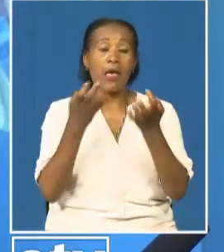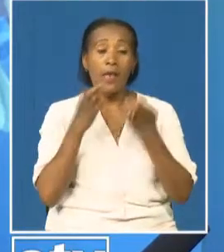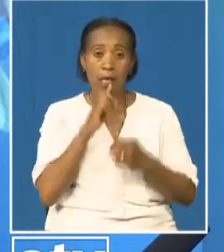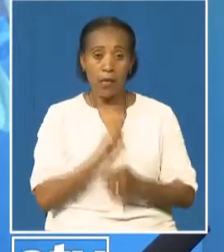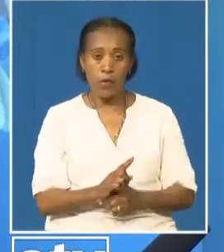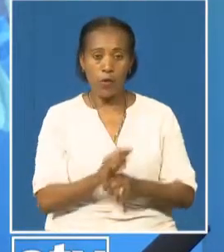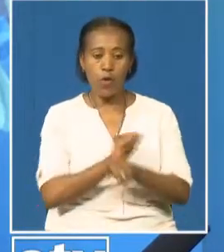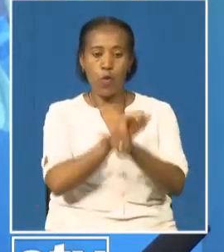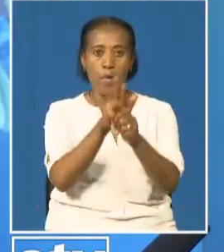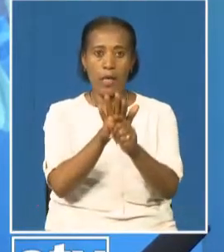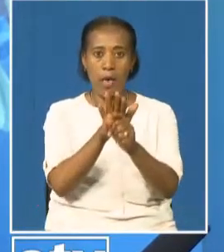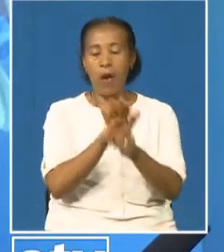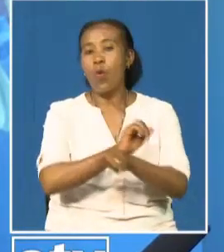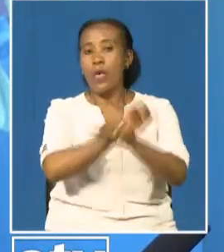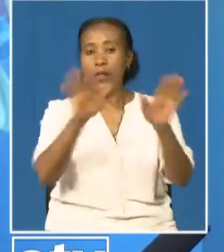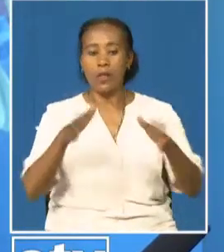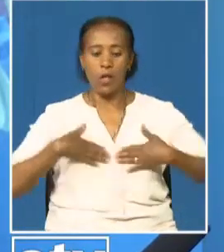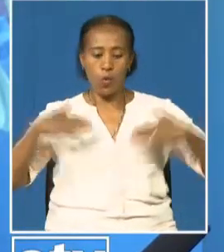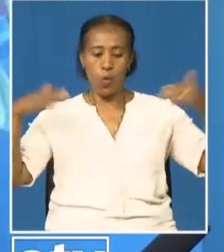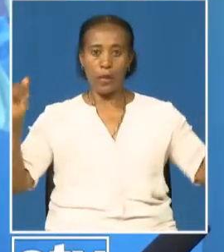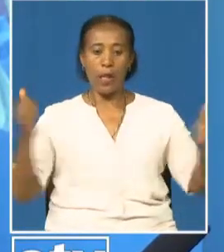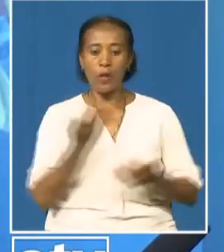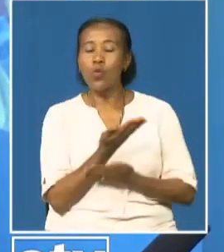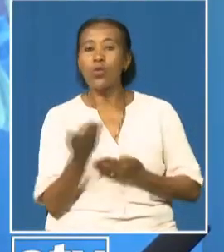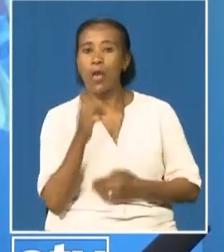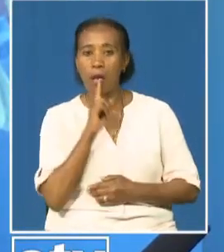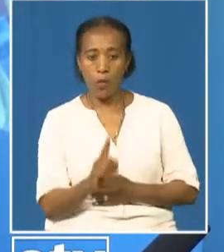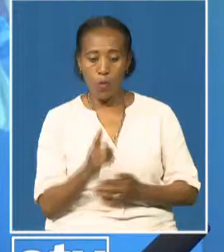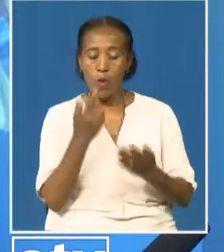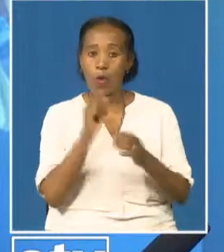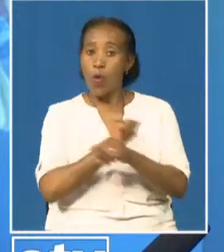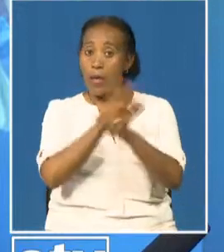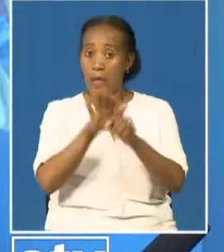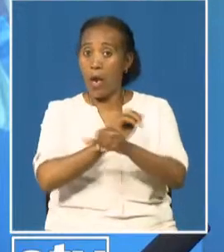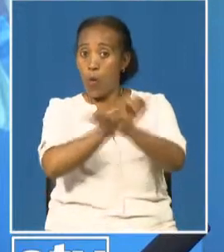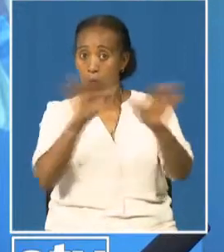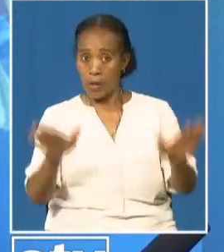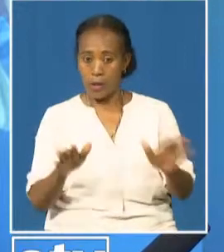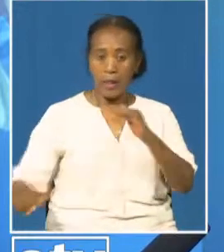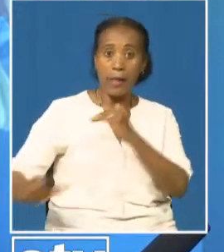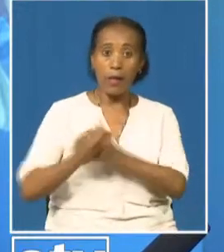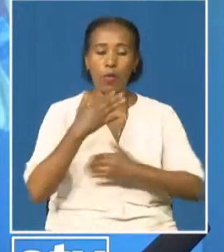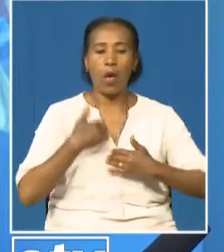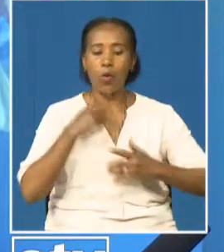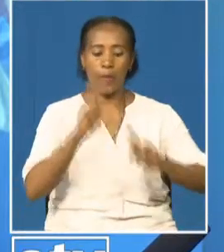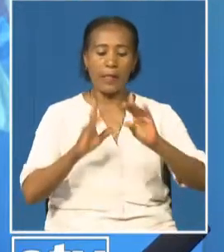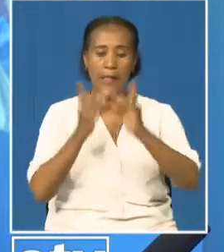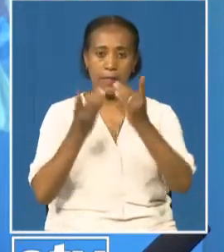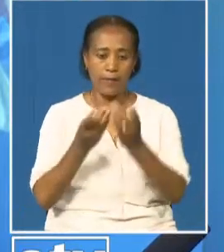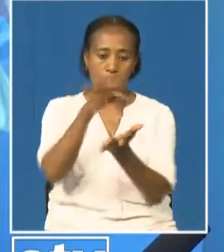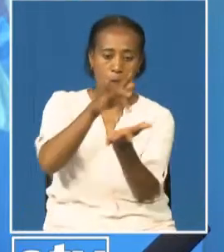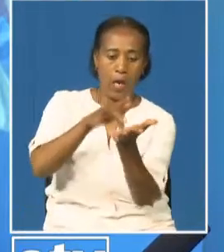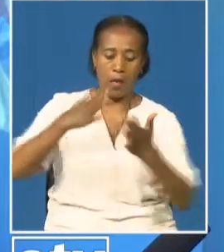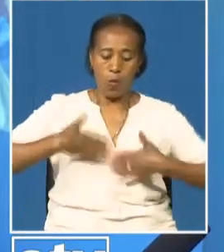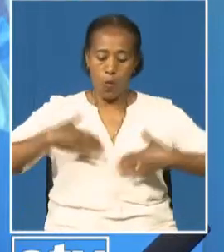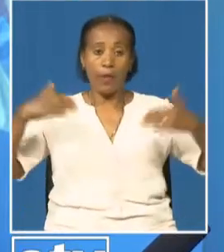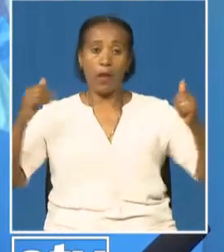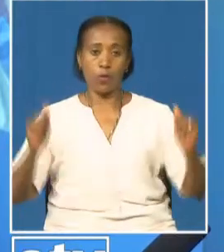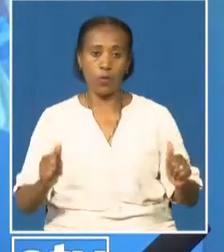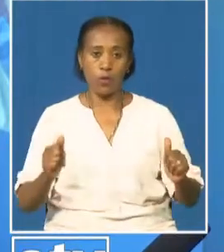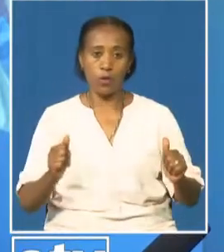የፈለግነው የኮሮና ወረርሽኝና የወጣቶችን ጉዳይ ነው። በኮሮና ወረርሽኝ እየተጠቁ ካሉ የህብረተሰብ ክፍሎች መካከል